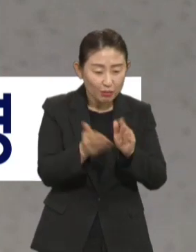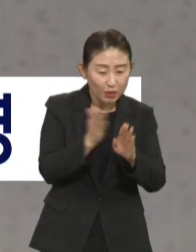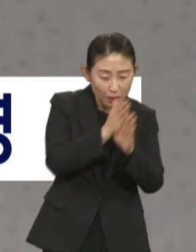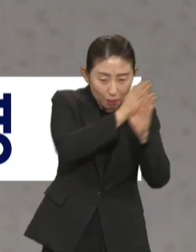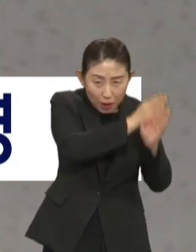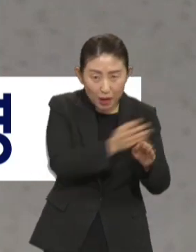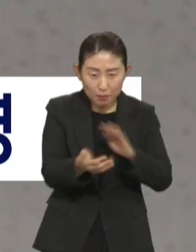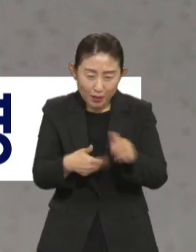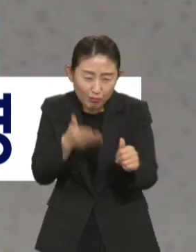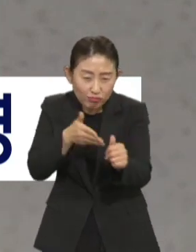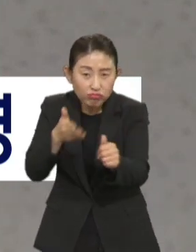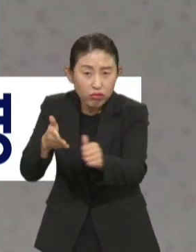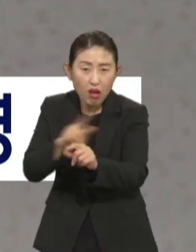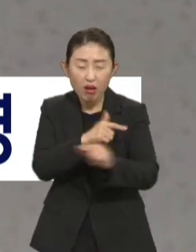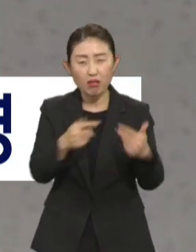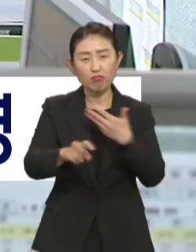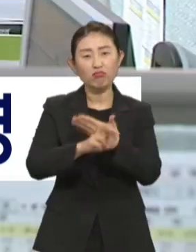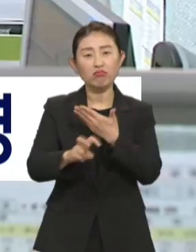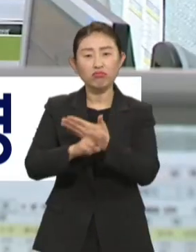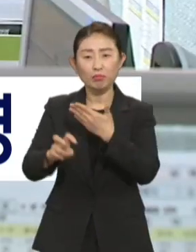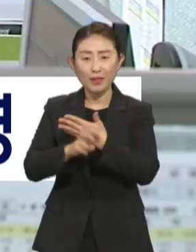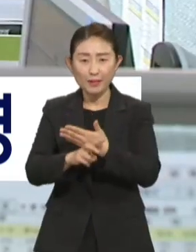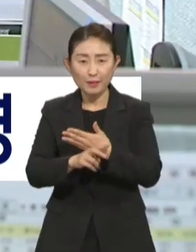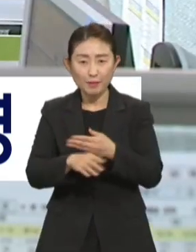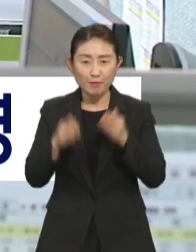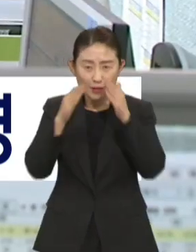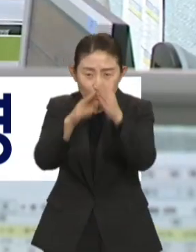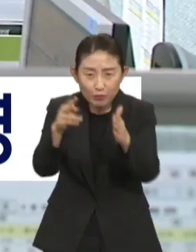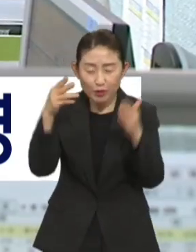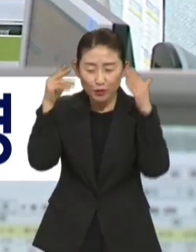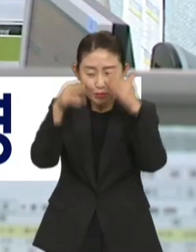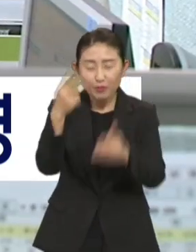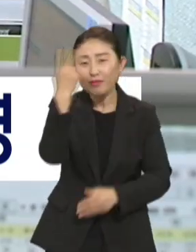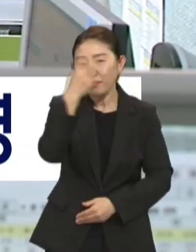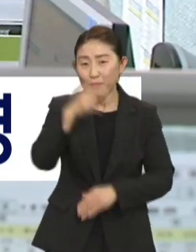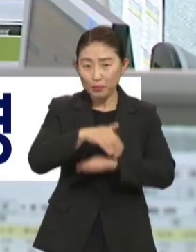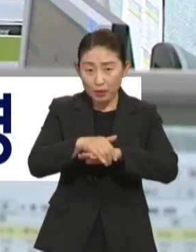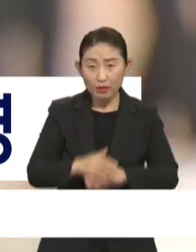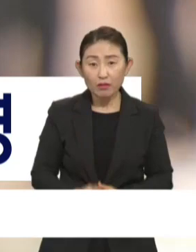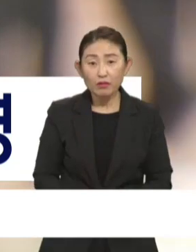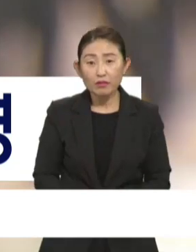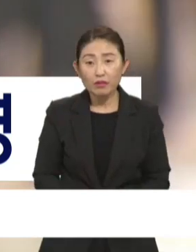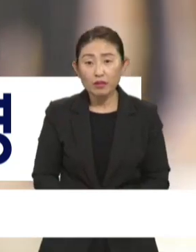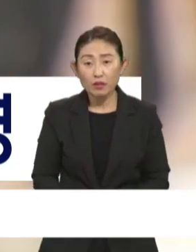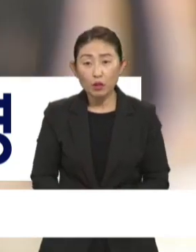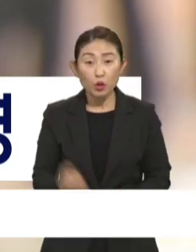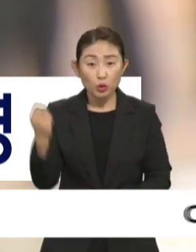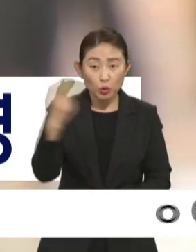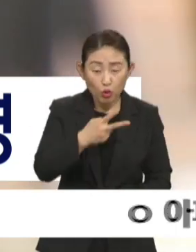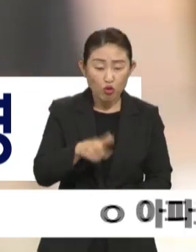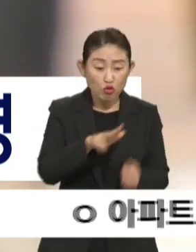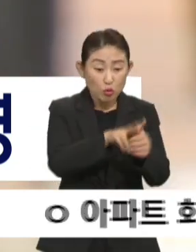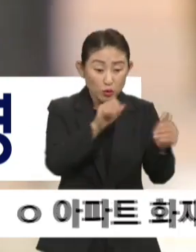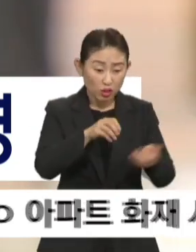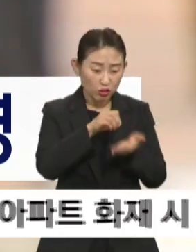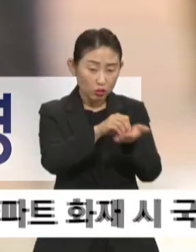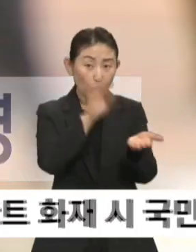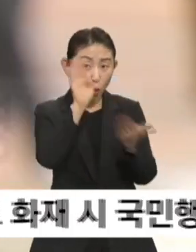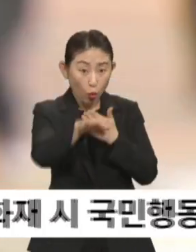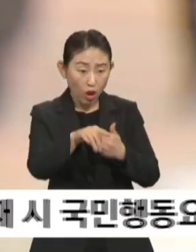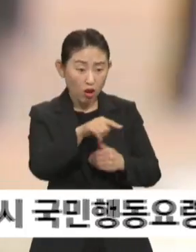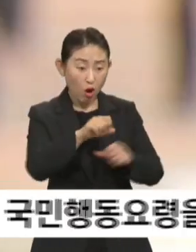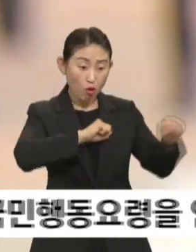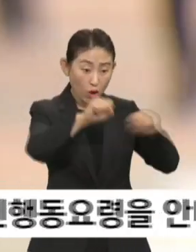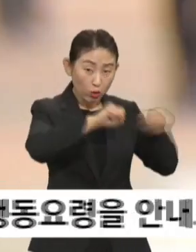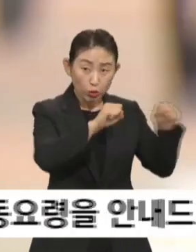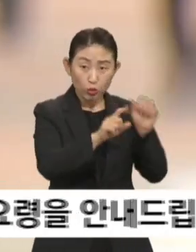선거 운동 등 각종 불법 행위에 대해 중점적으로 단속할 예정입니다 경찰은 이외에도 후보자 등록 이후 선고 운동